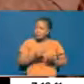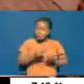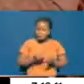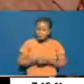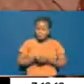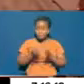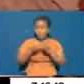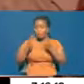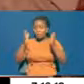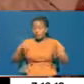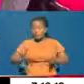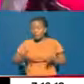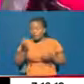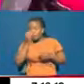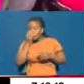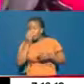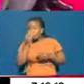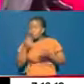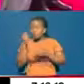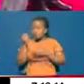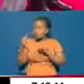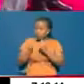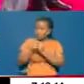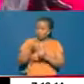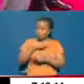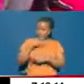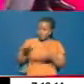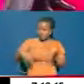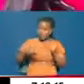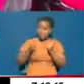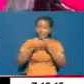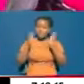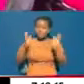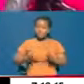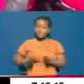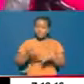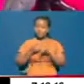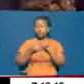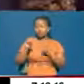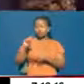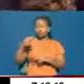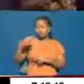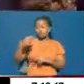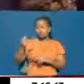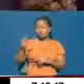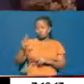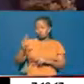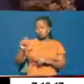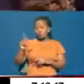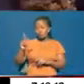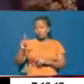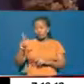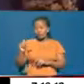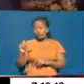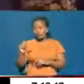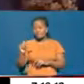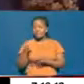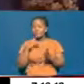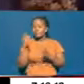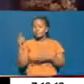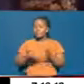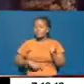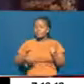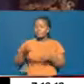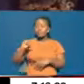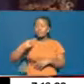mwenyeji wa viongozi kadhaa wa kidini kutoka kaunti ya Tharaka Nithi katika makao yake ya Karen hapa Nairobi, alisema miungano ya